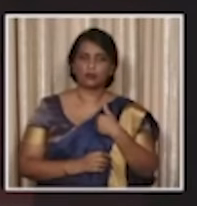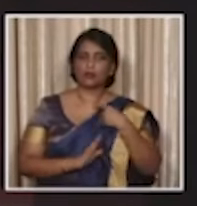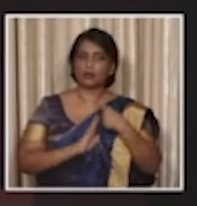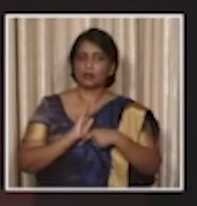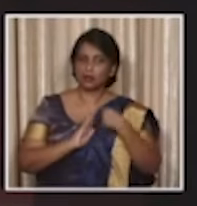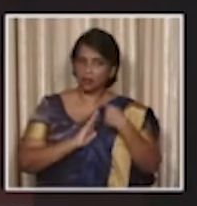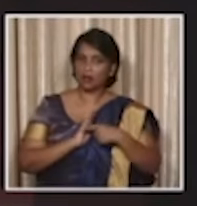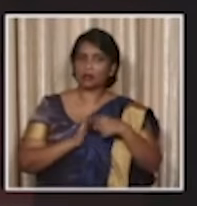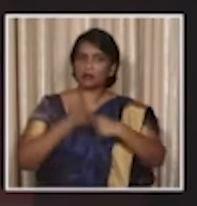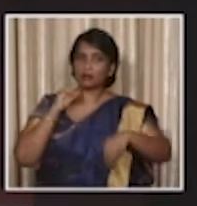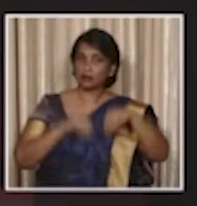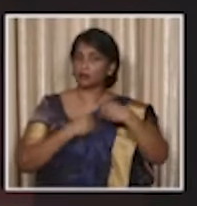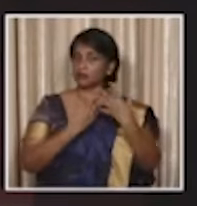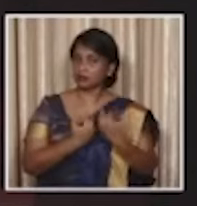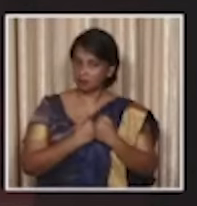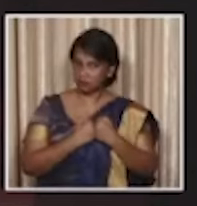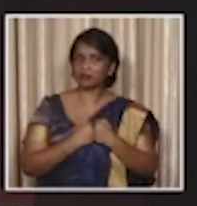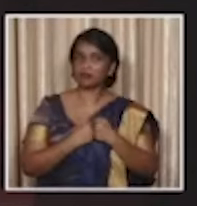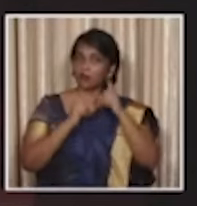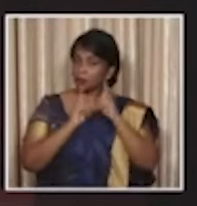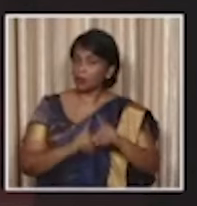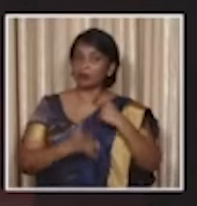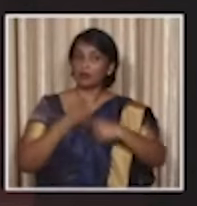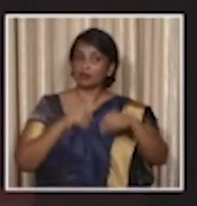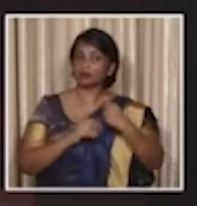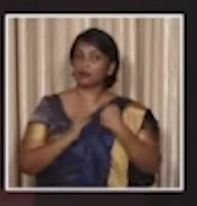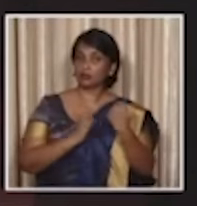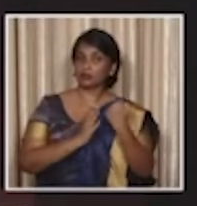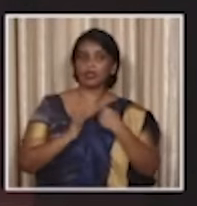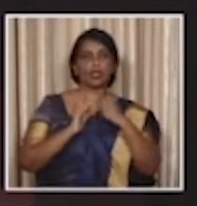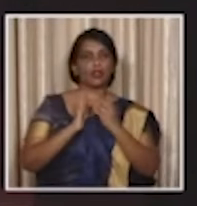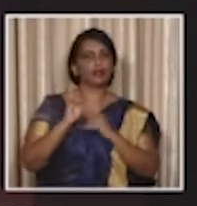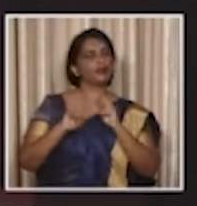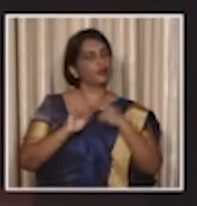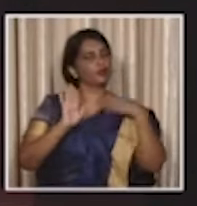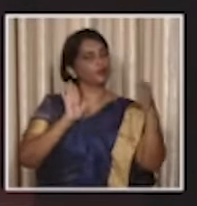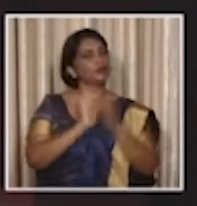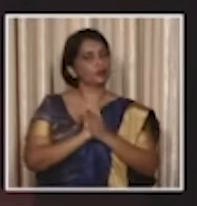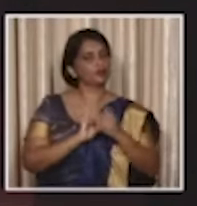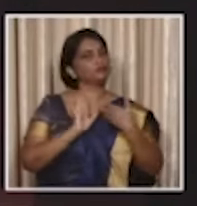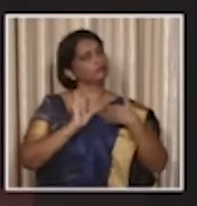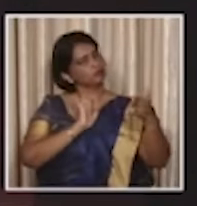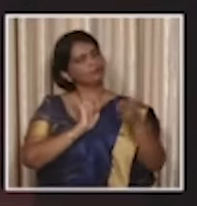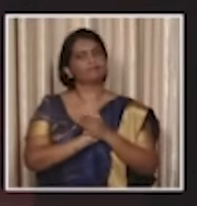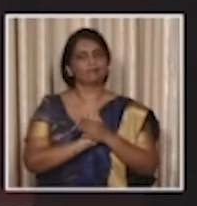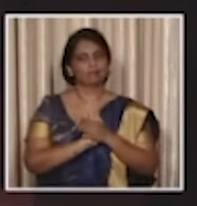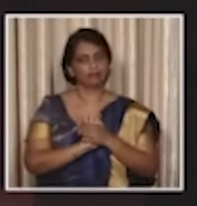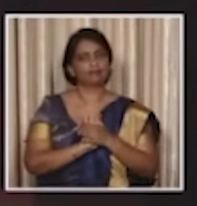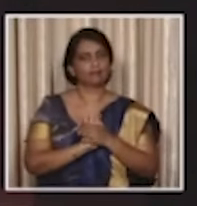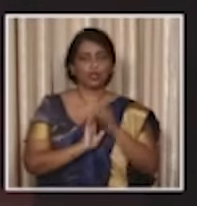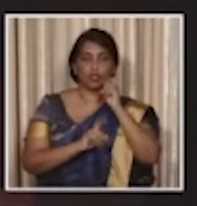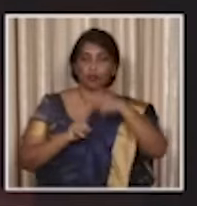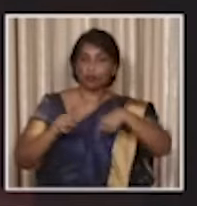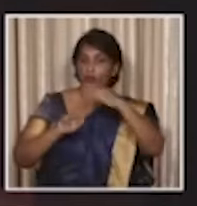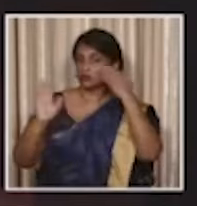රටේ ජනවරමක් ලබාගෙන ඒ වරම ක්‍රියාත්මක කිරීමට IMF එකත් එක්ක සුහදව